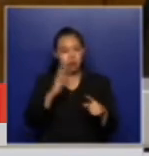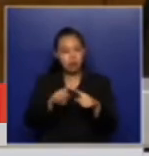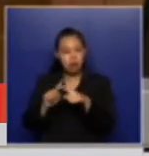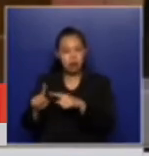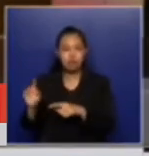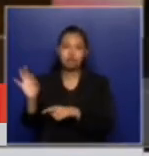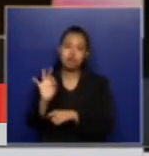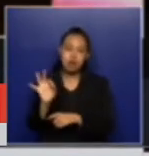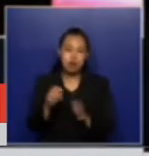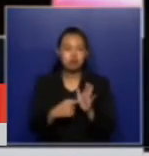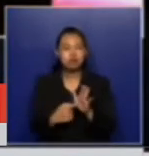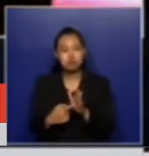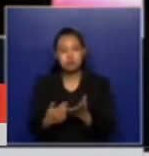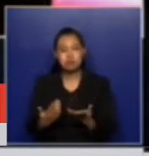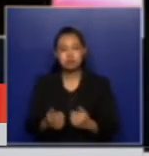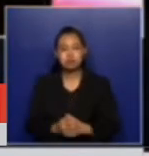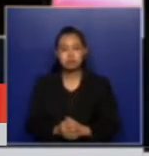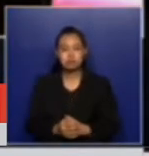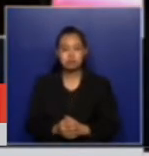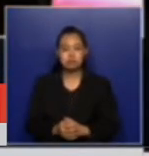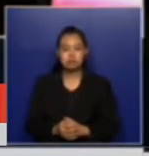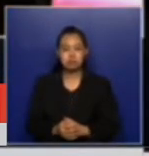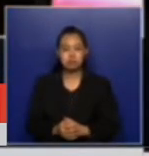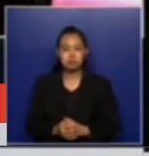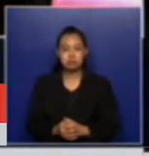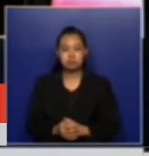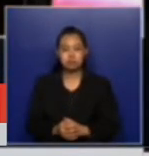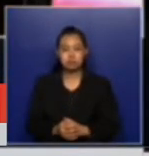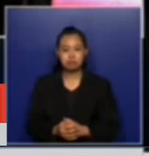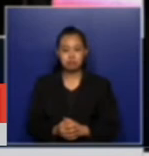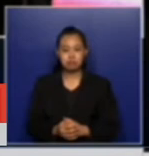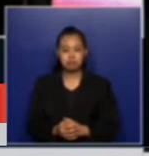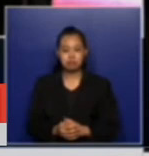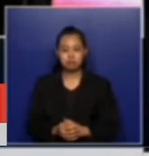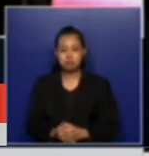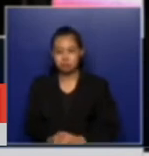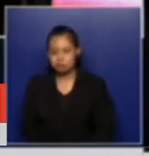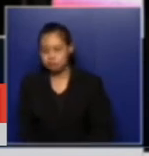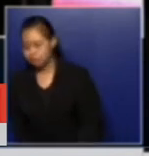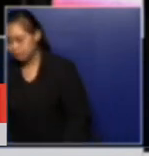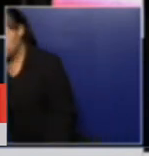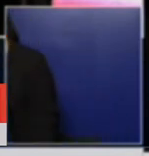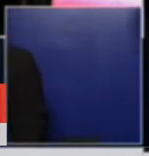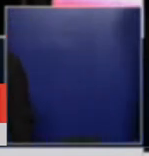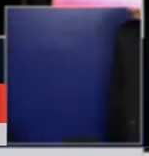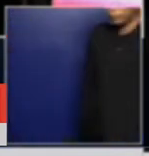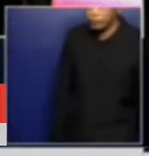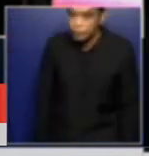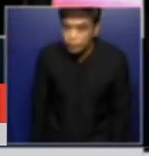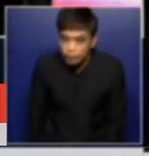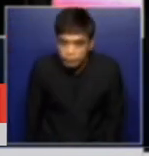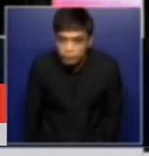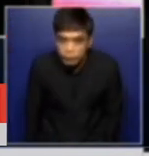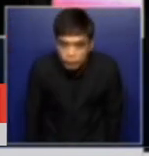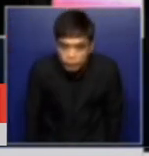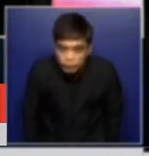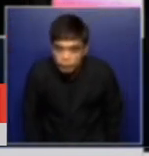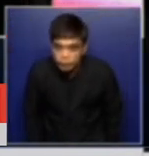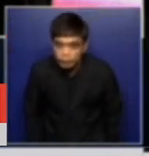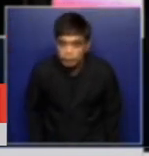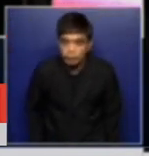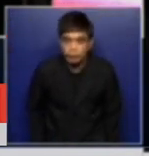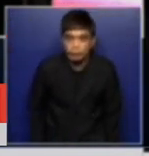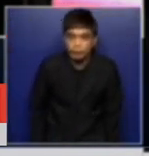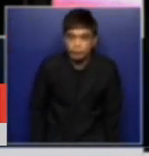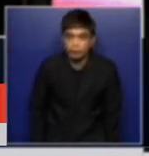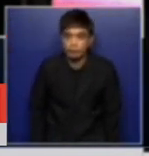ของรัฐในส่วนที่เป็นทางผ่านของเม็ดเงินไปสู่กลุ่มทุนใหญ่ที่ใกล้ชิ